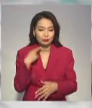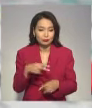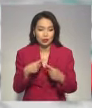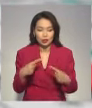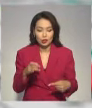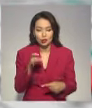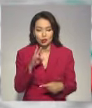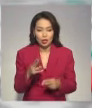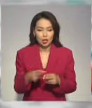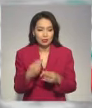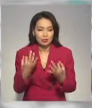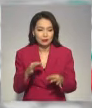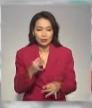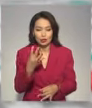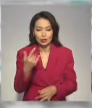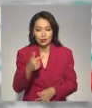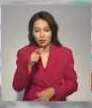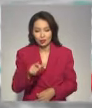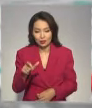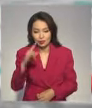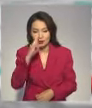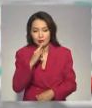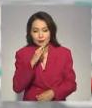срокам лишения свободы еще четыре гражданина Казахстана